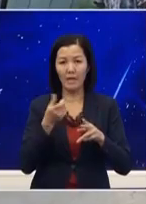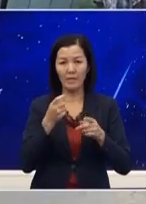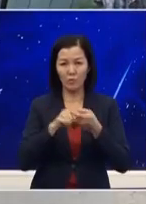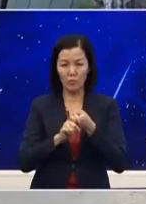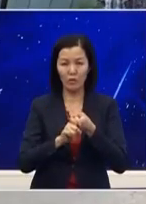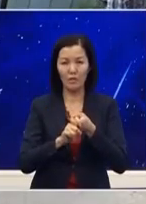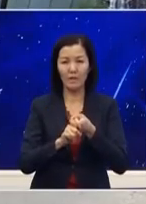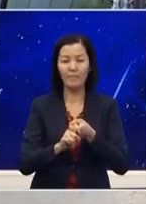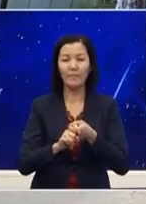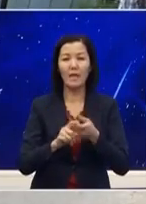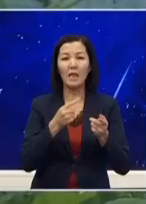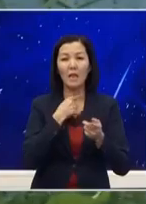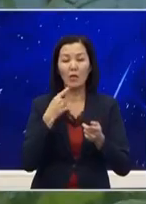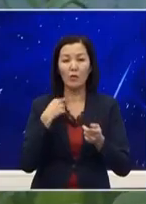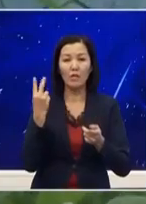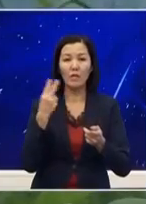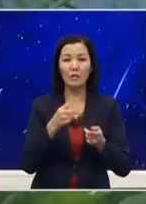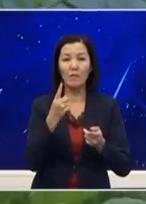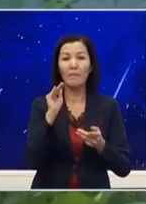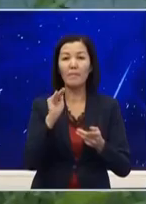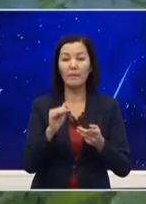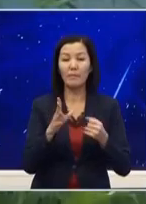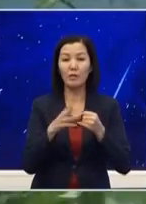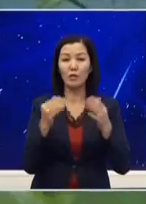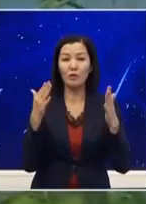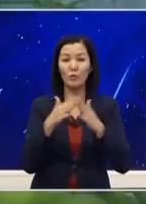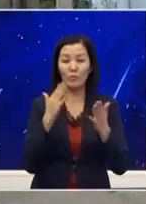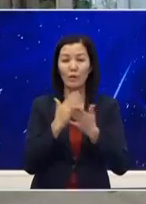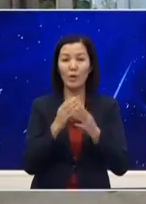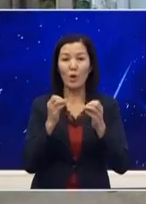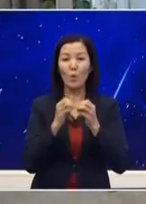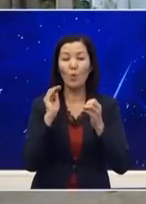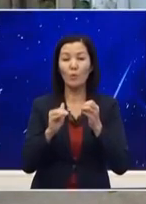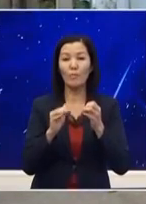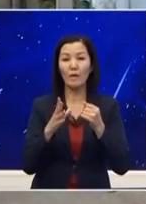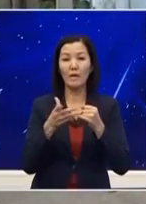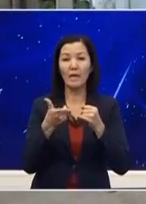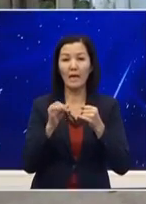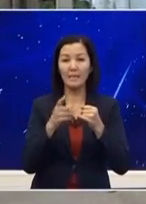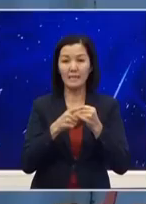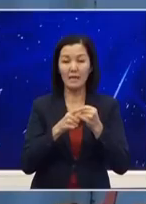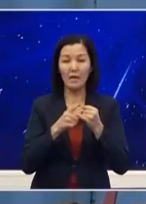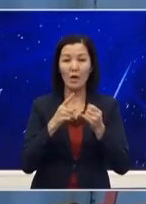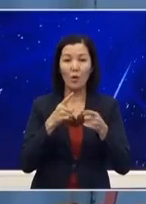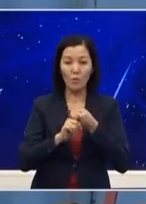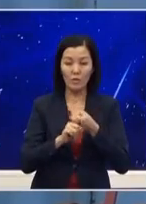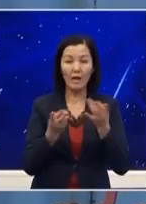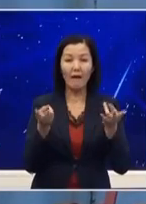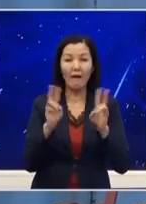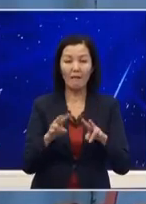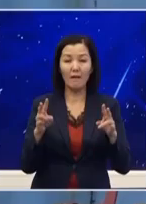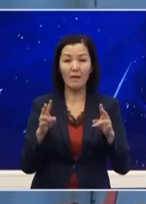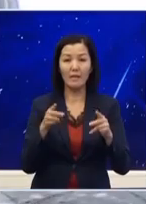Айта кетейік, облыс орталығында 21 мыңнан астам жеке тұрғын үй бар. Бүгінде оның 10 мыңнан астамы көгілдір отынға қосылған. Ал қалған тұрғын